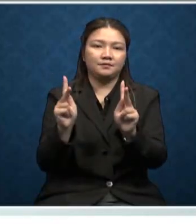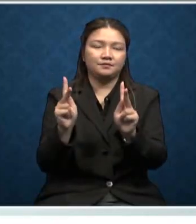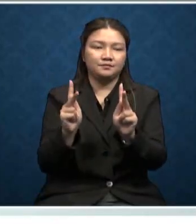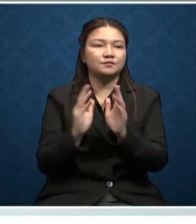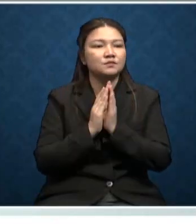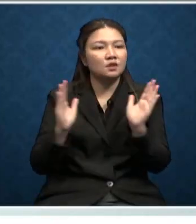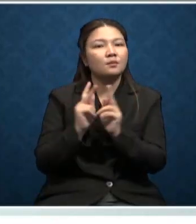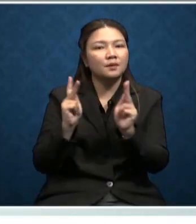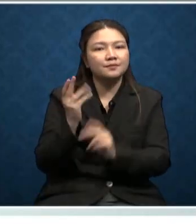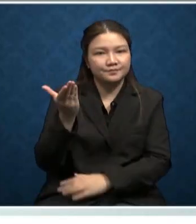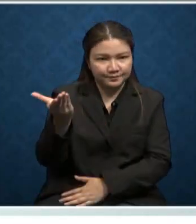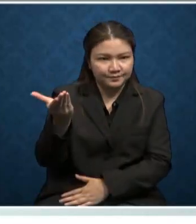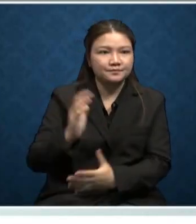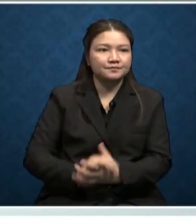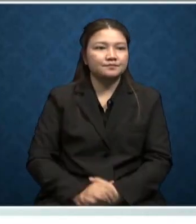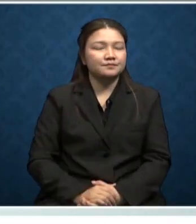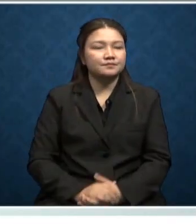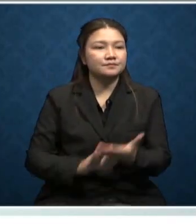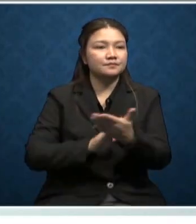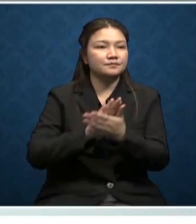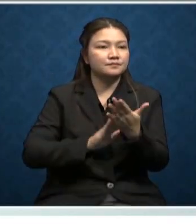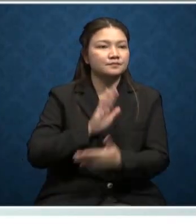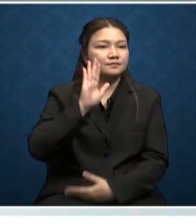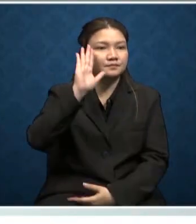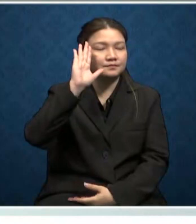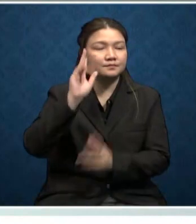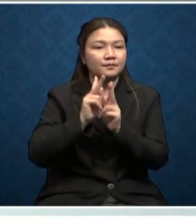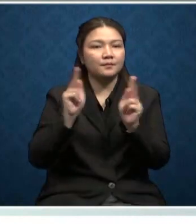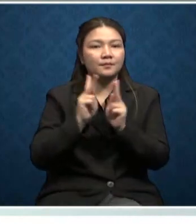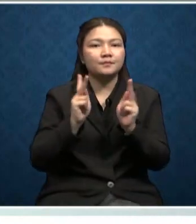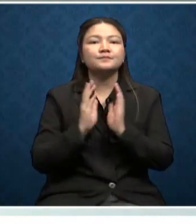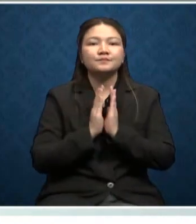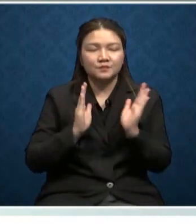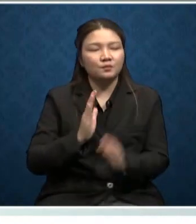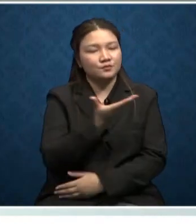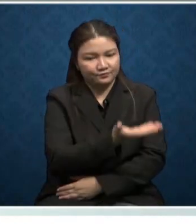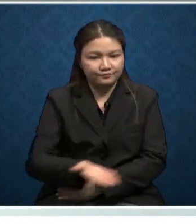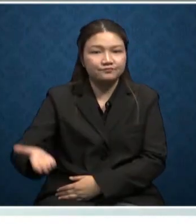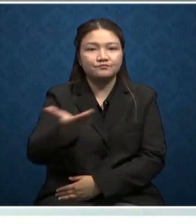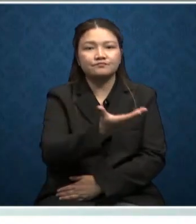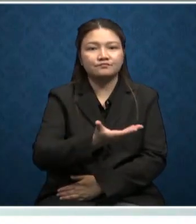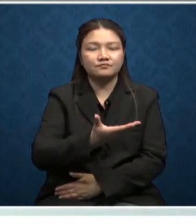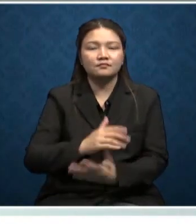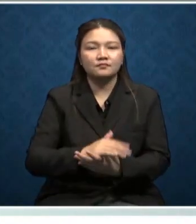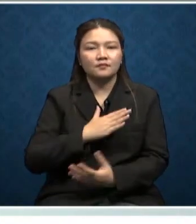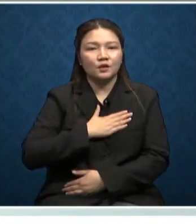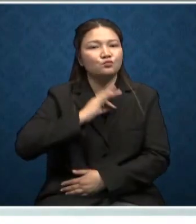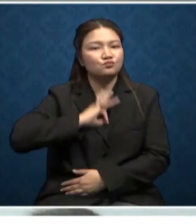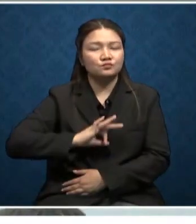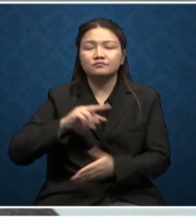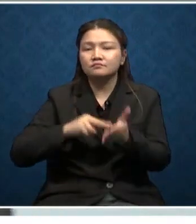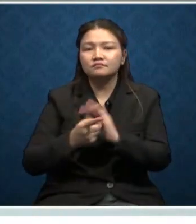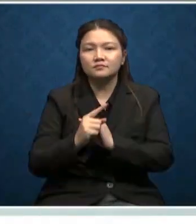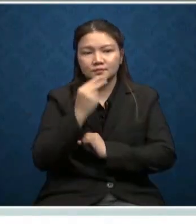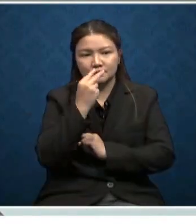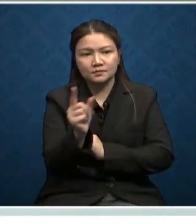ขอบคุณคณะเชิญ ท่านประธานในนามของในนามทางกรรมการต้องขอบคุณพี่ๆทั้งหลายนะครับแต่ว่าผมคิดว่าสิ่งที่สำคัญที่สุดก็คือภา